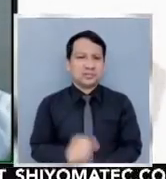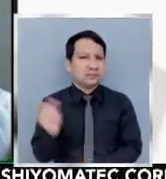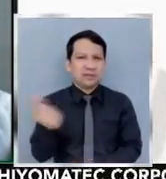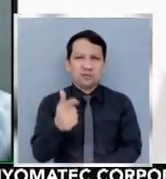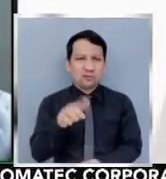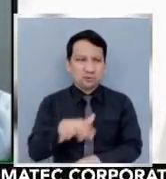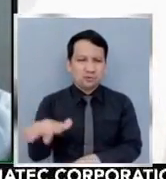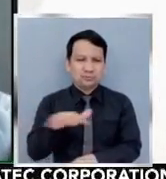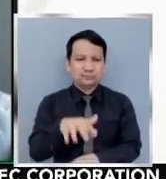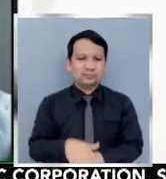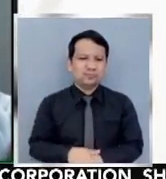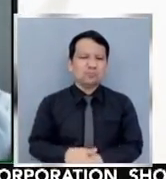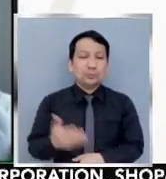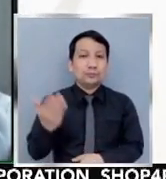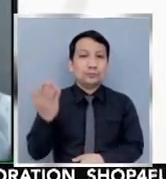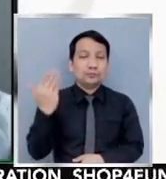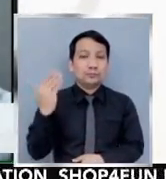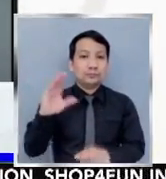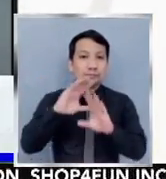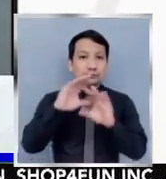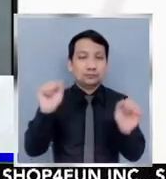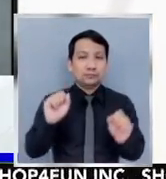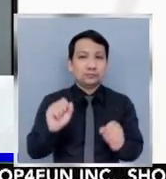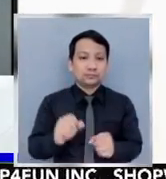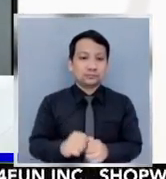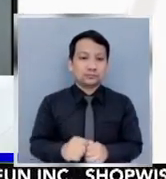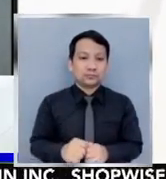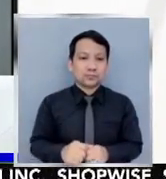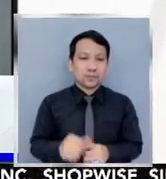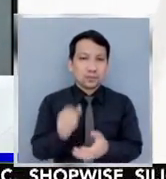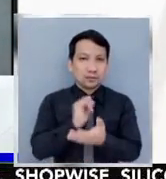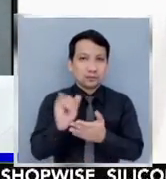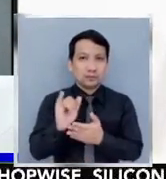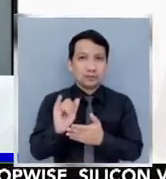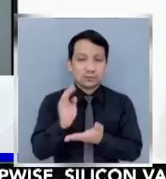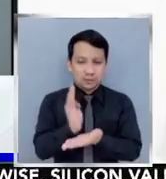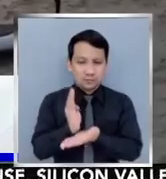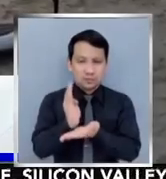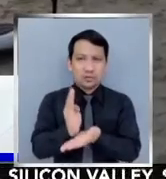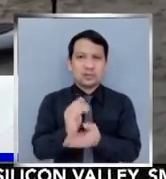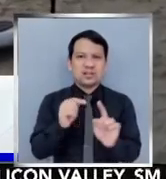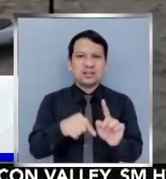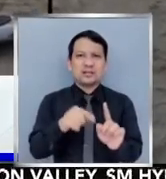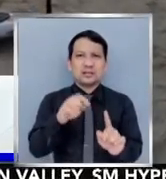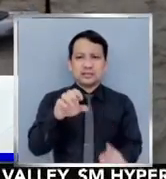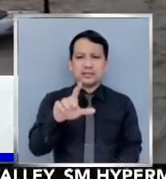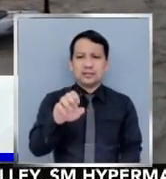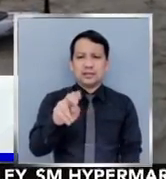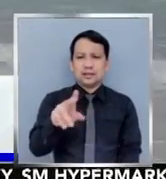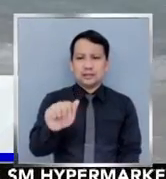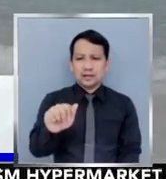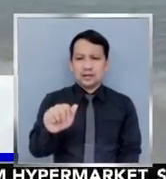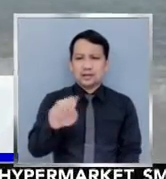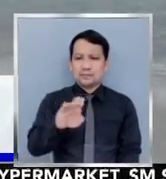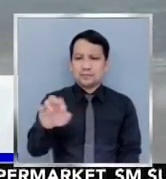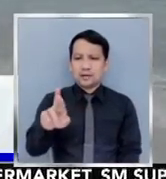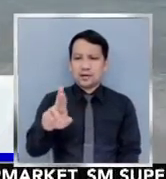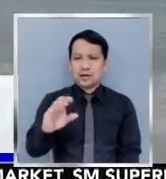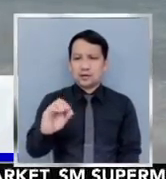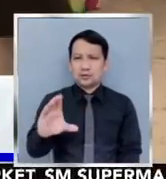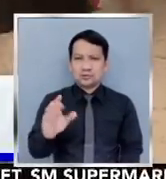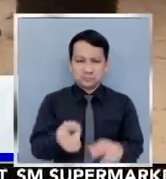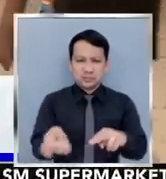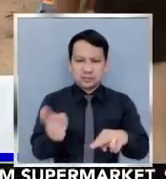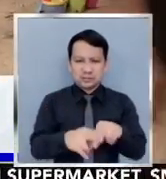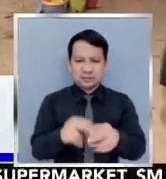dating presidente ng Philippine Chamber of Commerce and Industry sa Boracay na si Elena Brugger, sa anya'y dagdag lang na gastusin sa